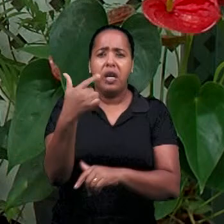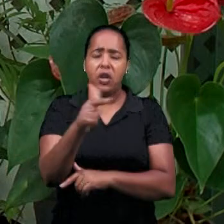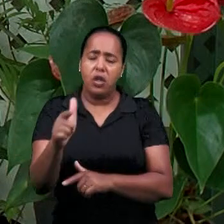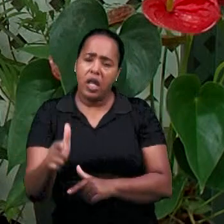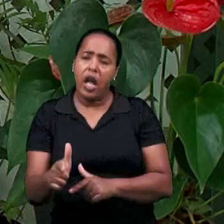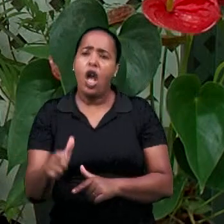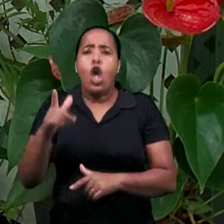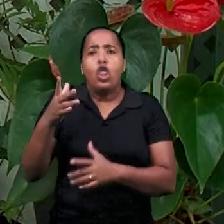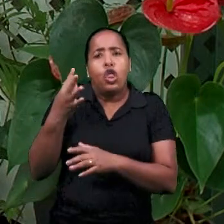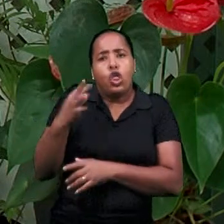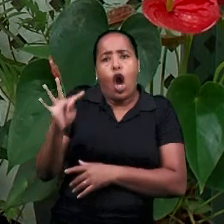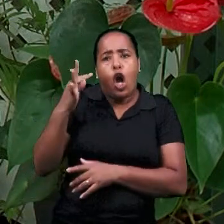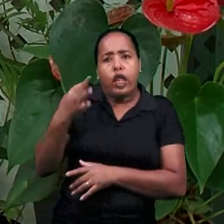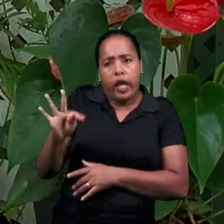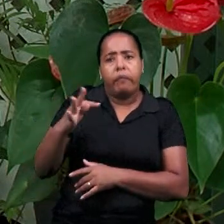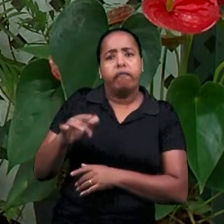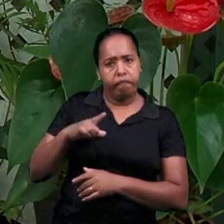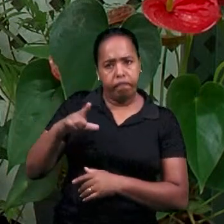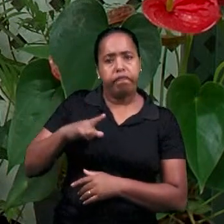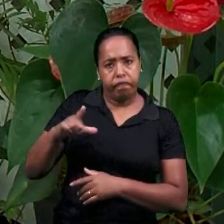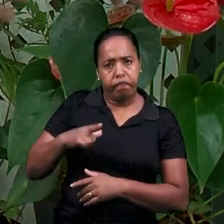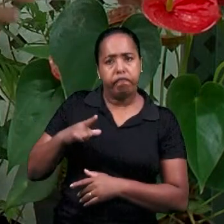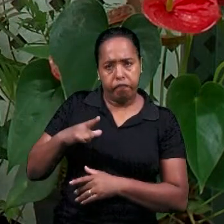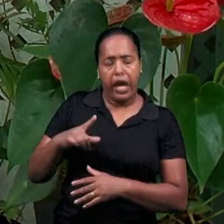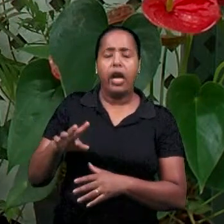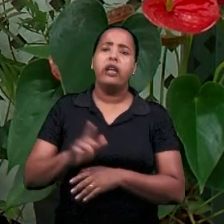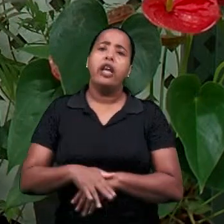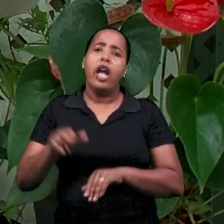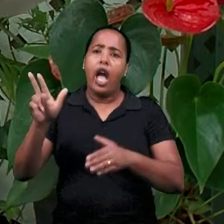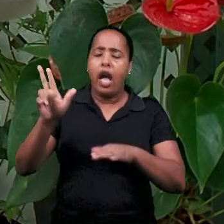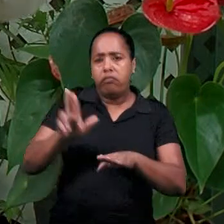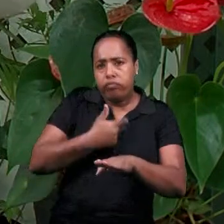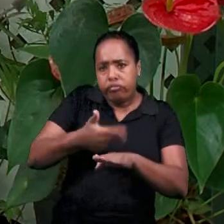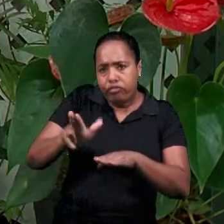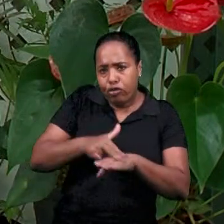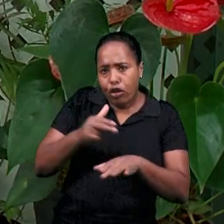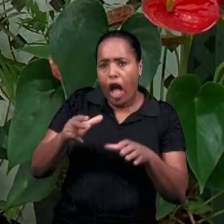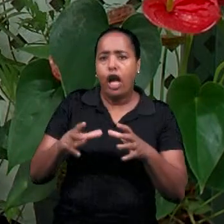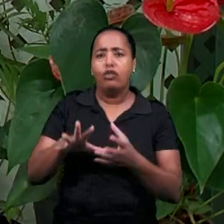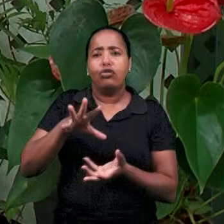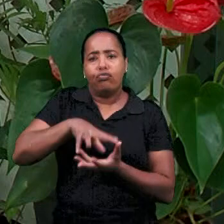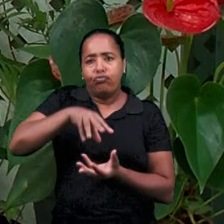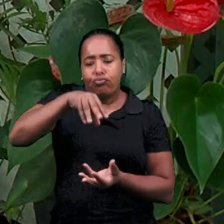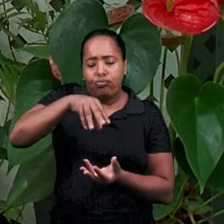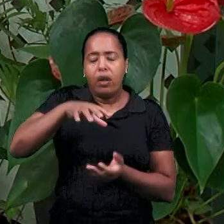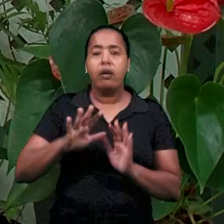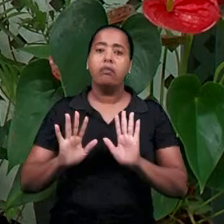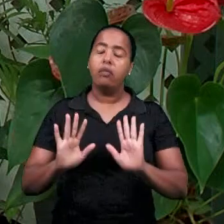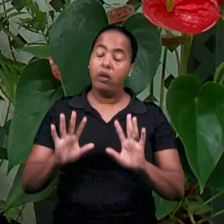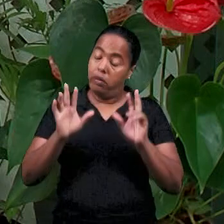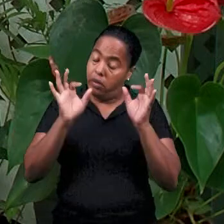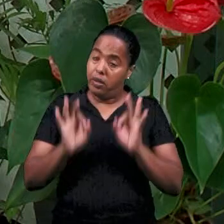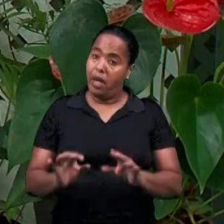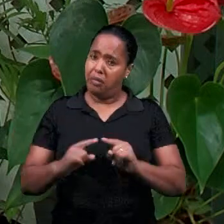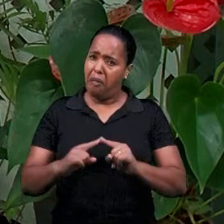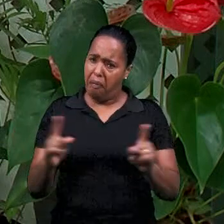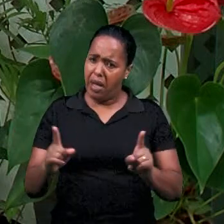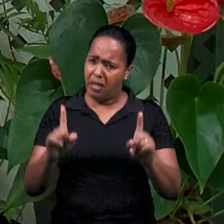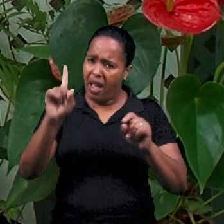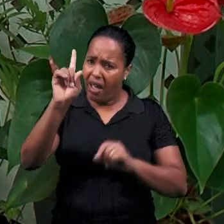il n'y a pas de problème. Donc on fait un gâteau, c'est le chocolat, tout va bien.